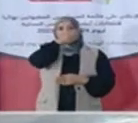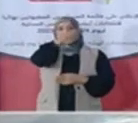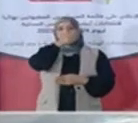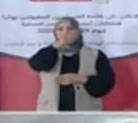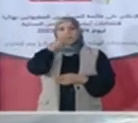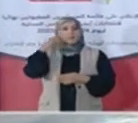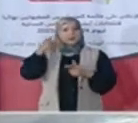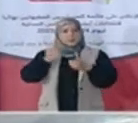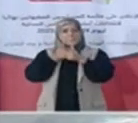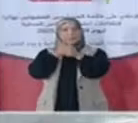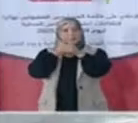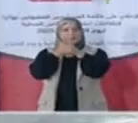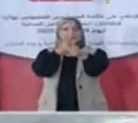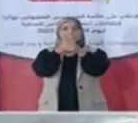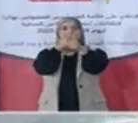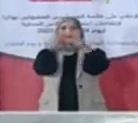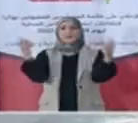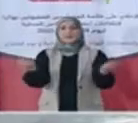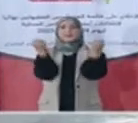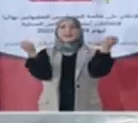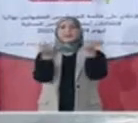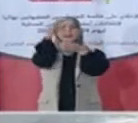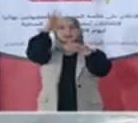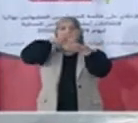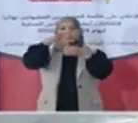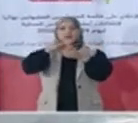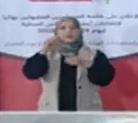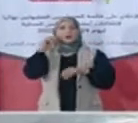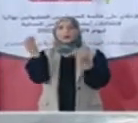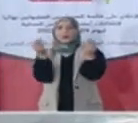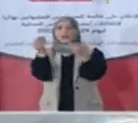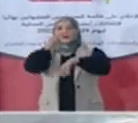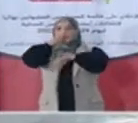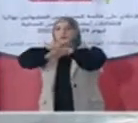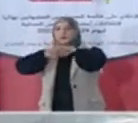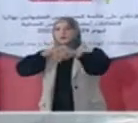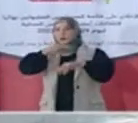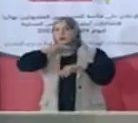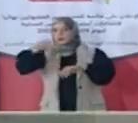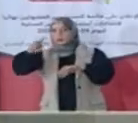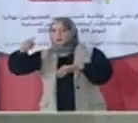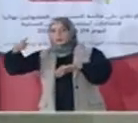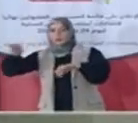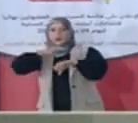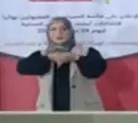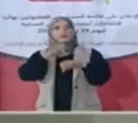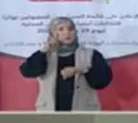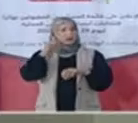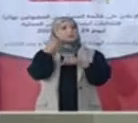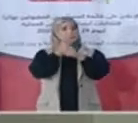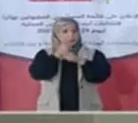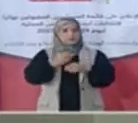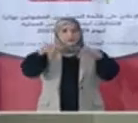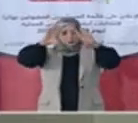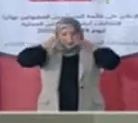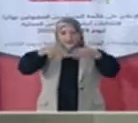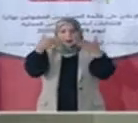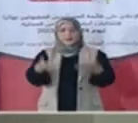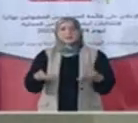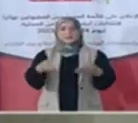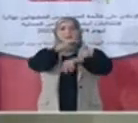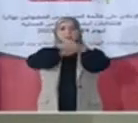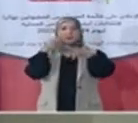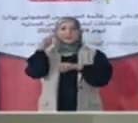تواكب الحملات الانتخابية في المعتمديات، يعني مش تكون عمل مواكبة ميدانية في